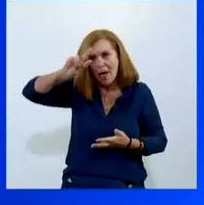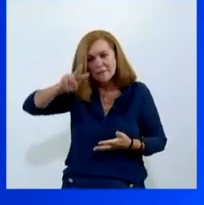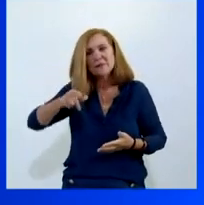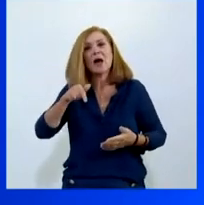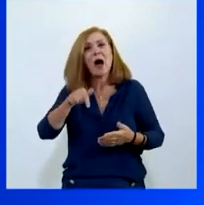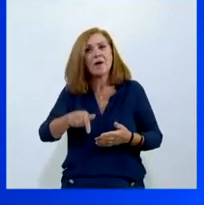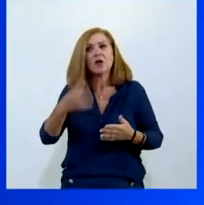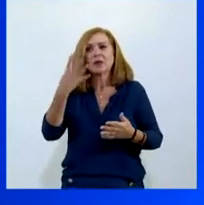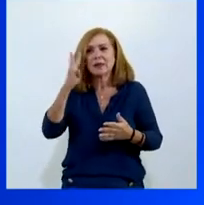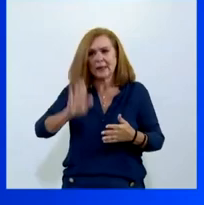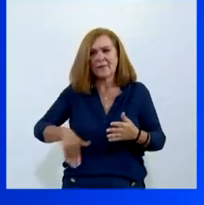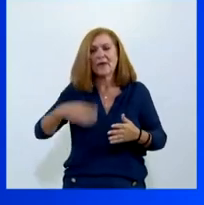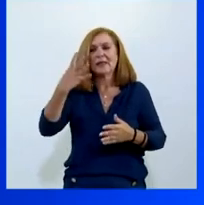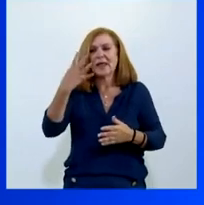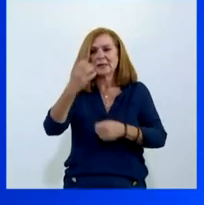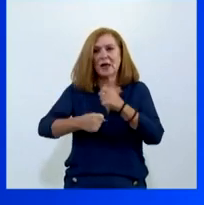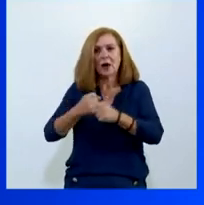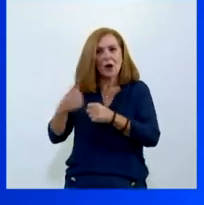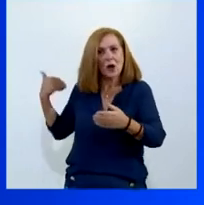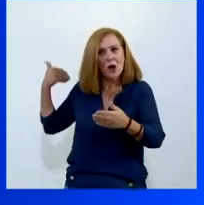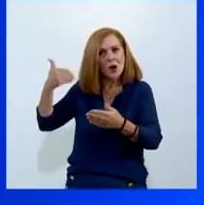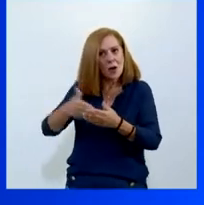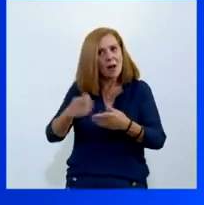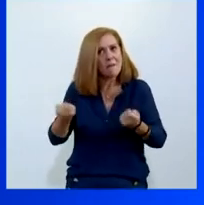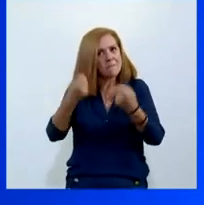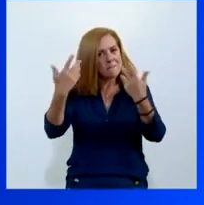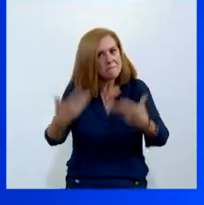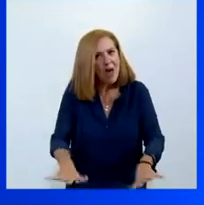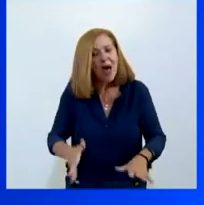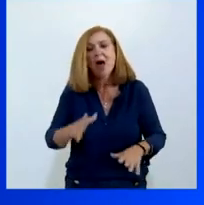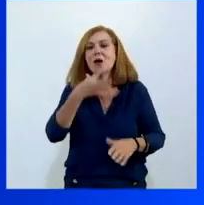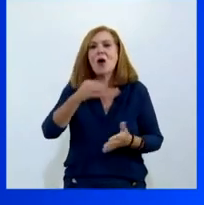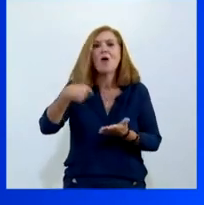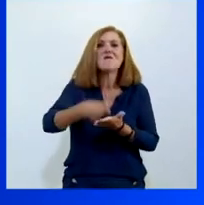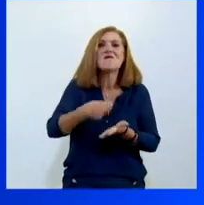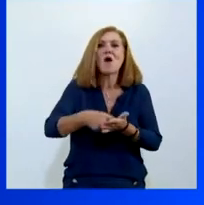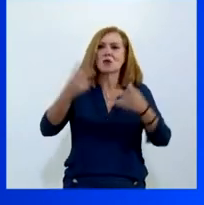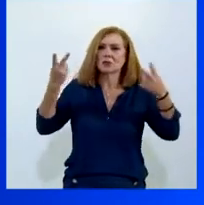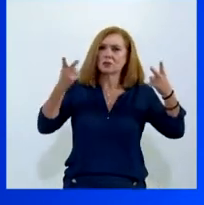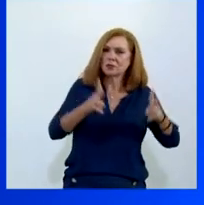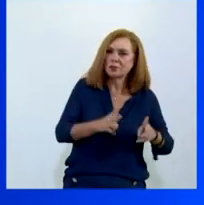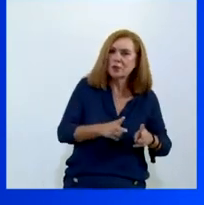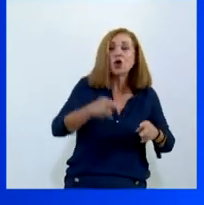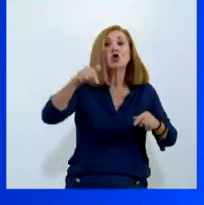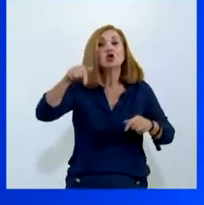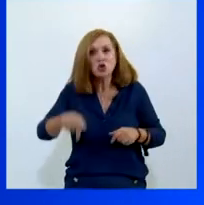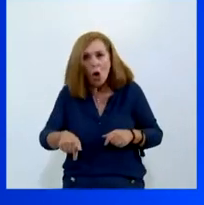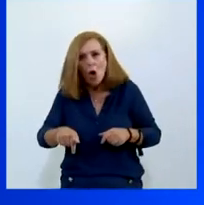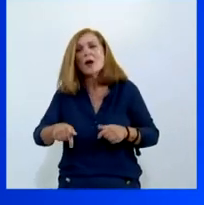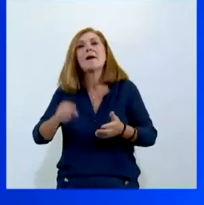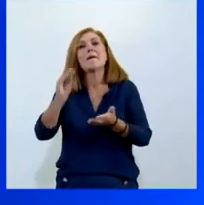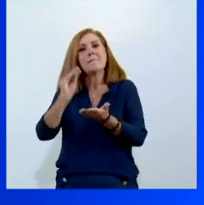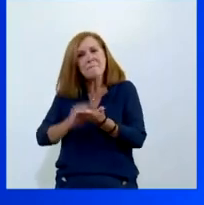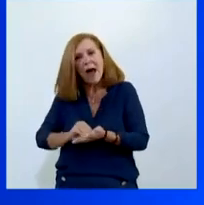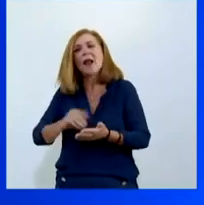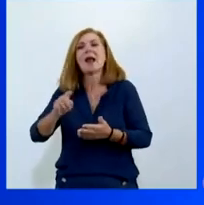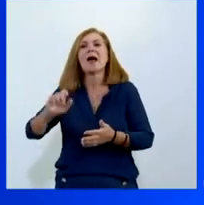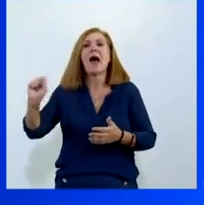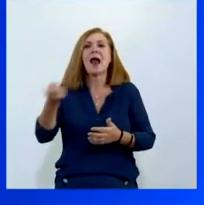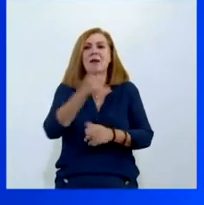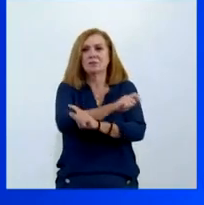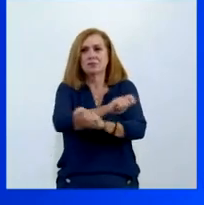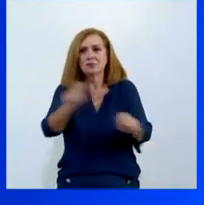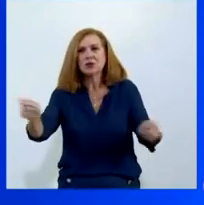την τελευταία τετραετία μέσω της μείωσης φόρων. Τώρα πρέπει να γίνει και γίνεται μέσα από την αύξηση των μισθών. Είτε μιλάμε για τους